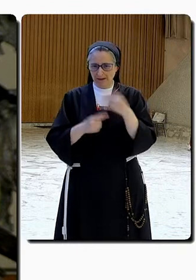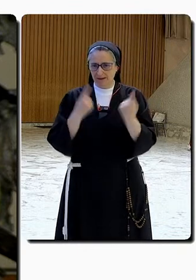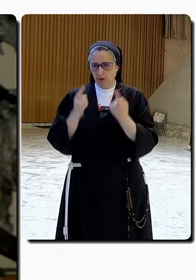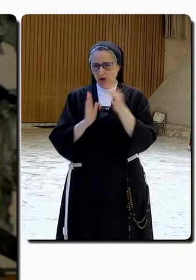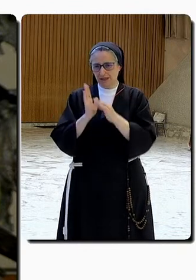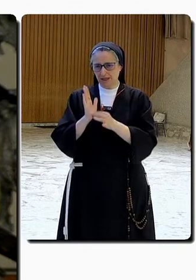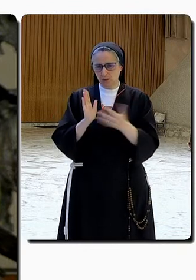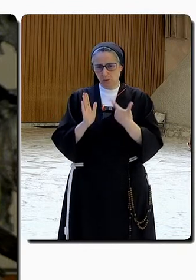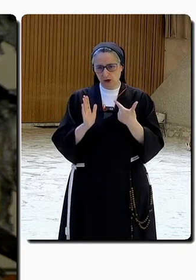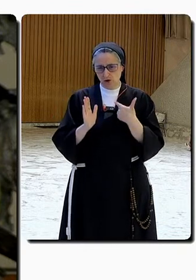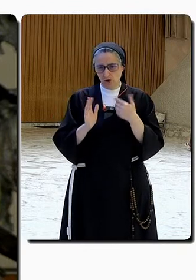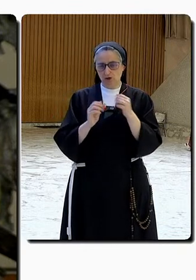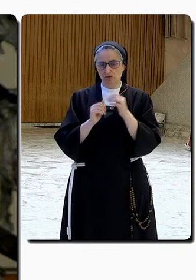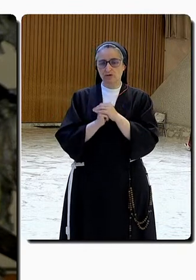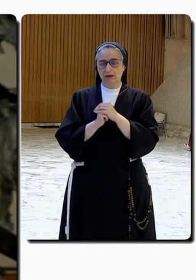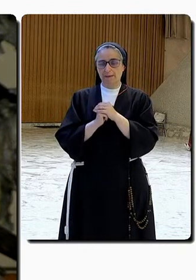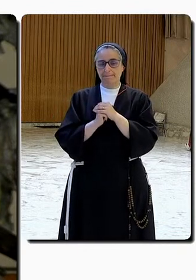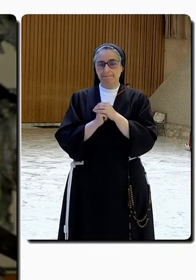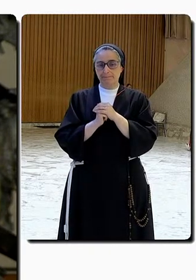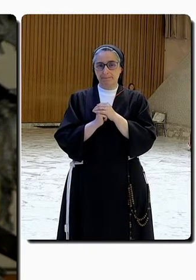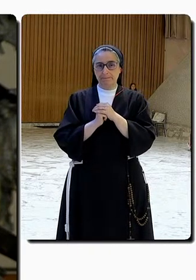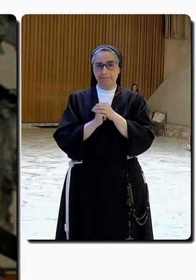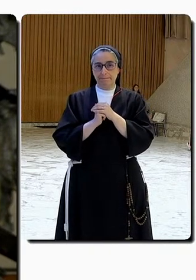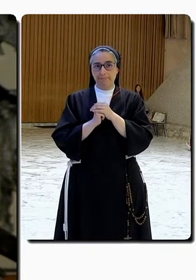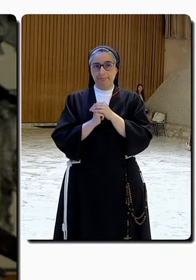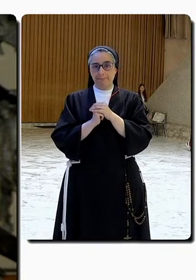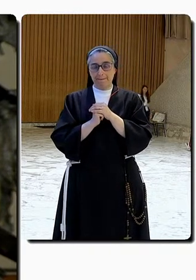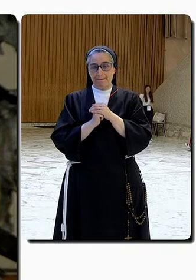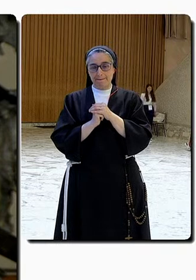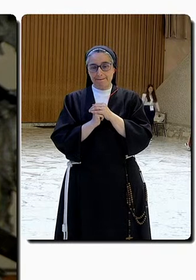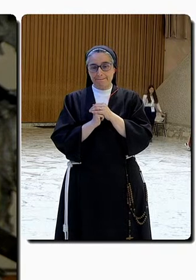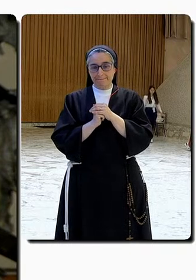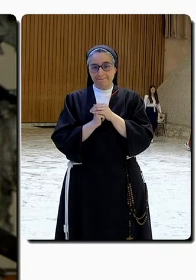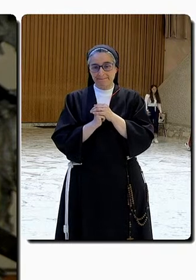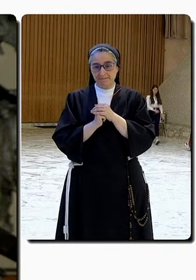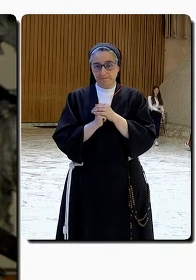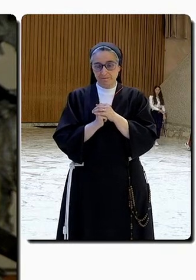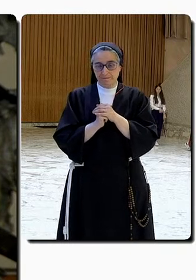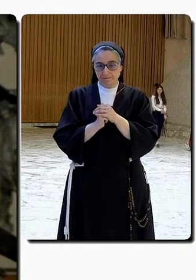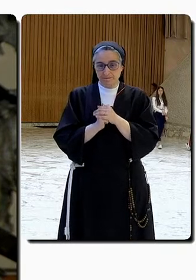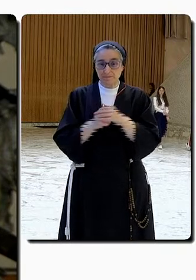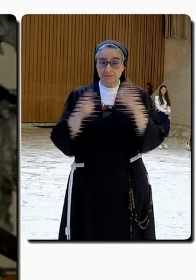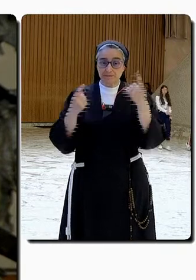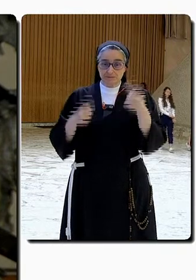questioni dell'invalidità del matrimonio.